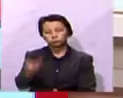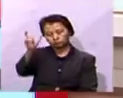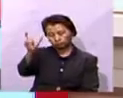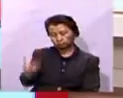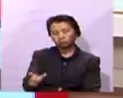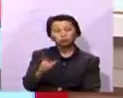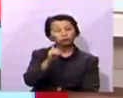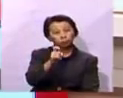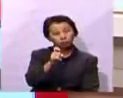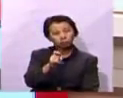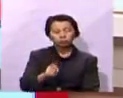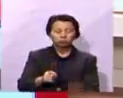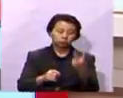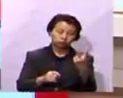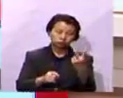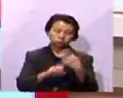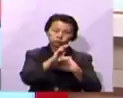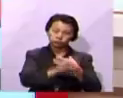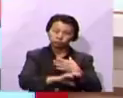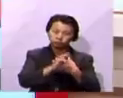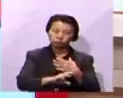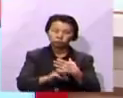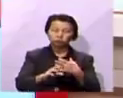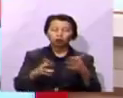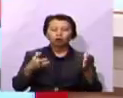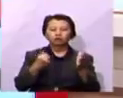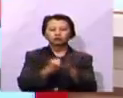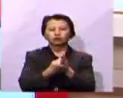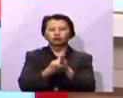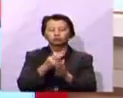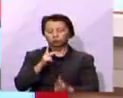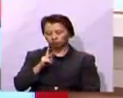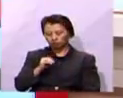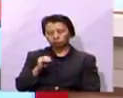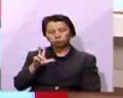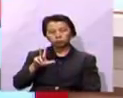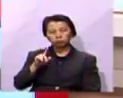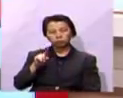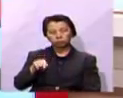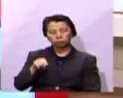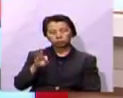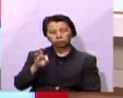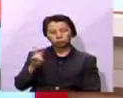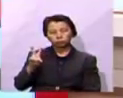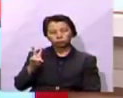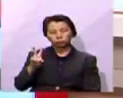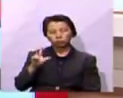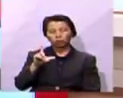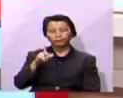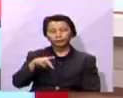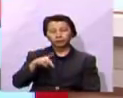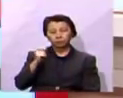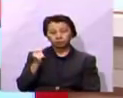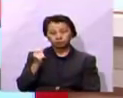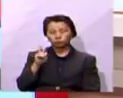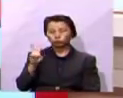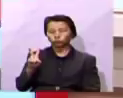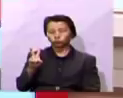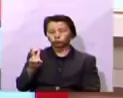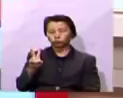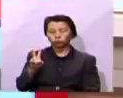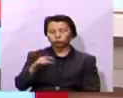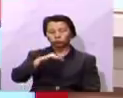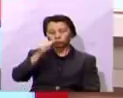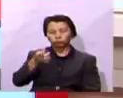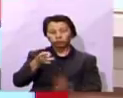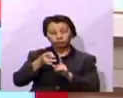Seorang maut manakala dua lagi cedera parah dalam satu kemalangan di kilometer 392 Lebuh Raya Pantai Timur 2, LPT2, Ajil,